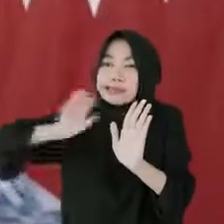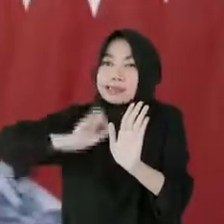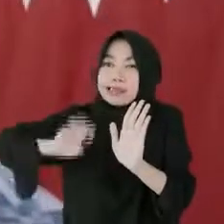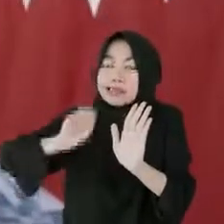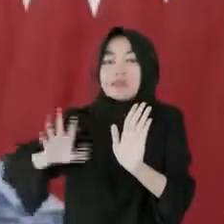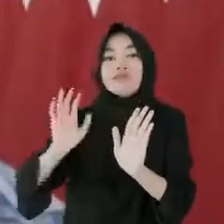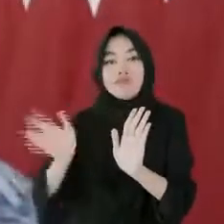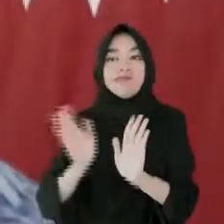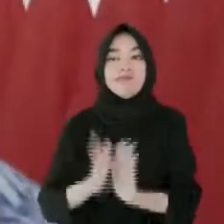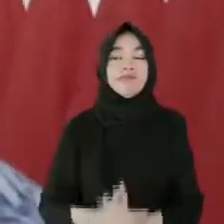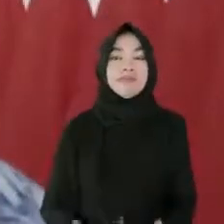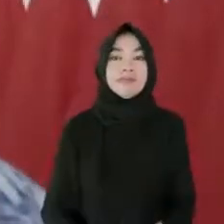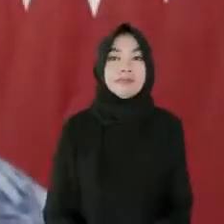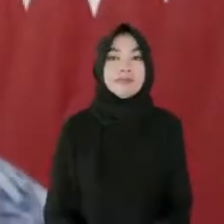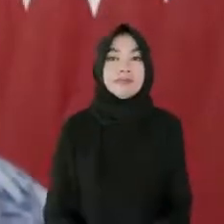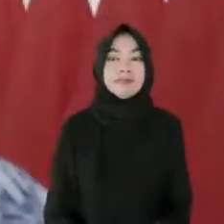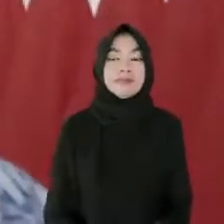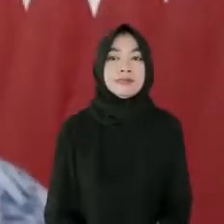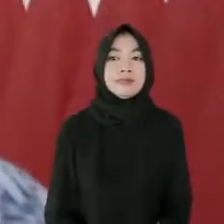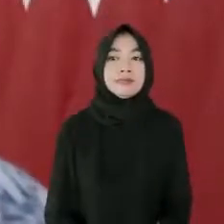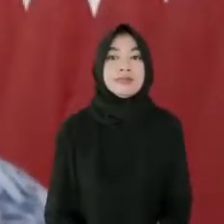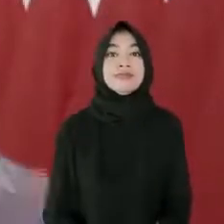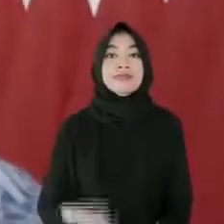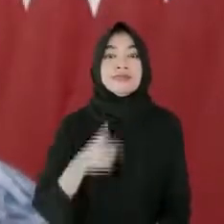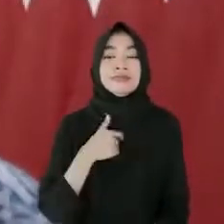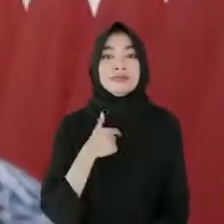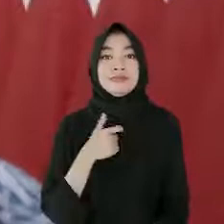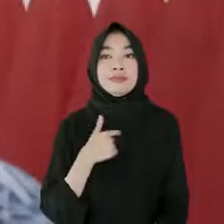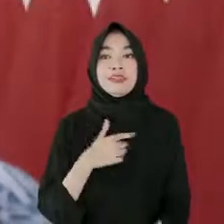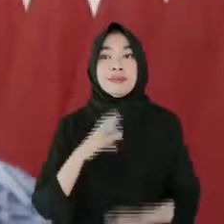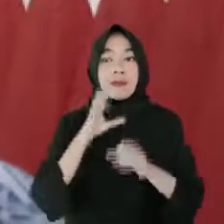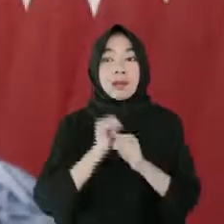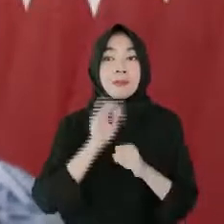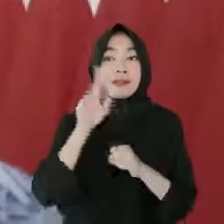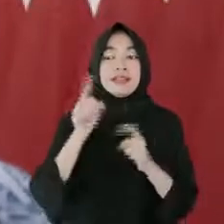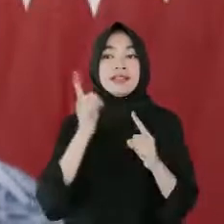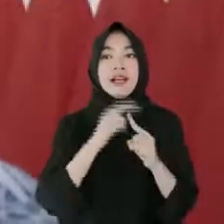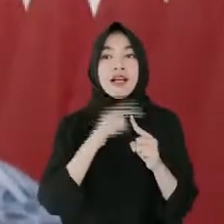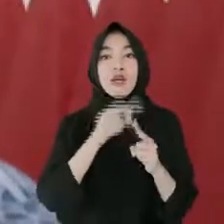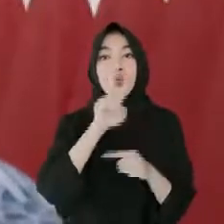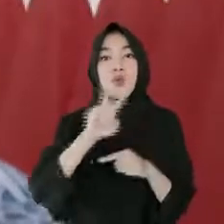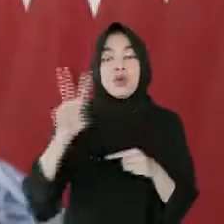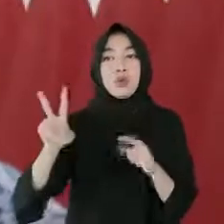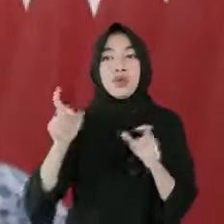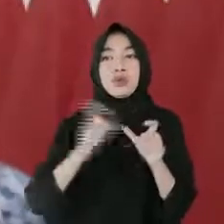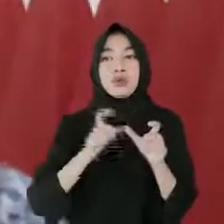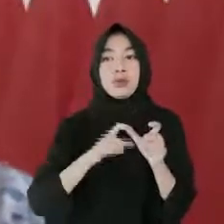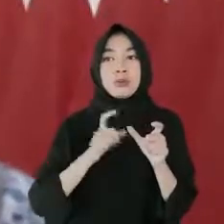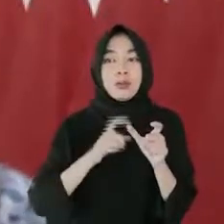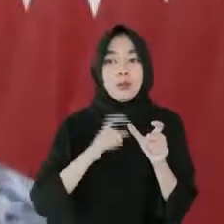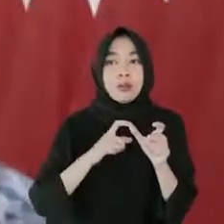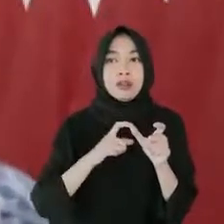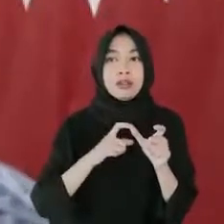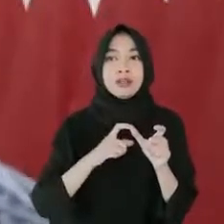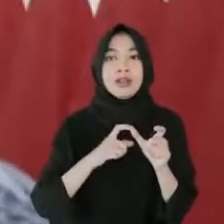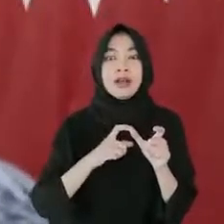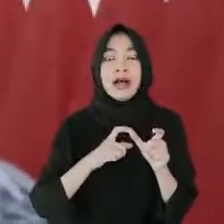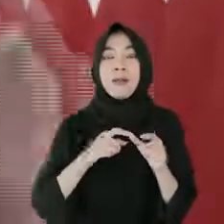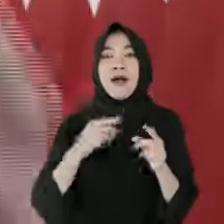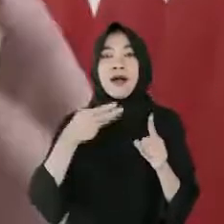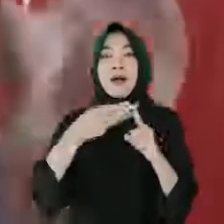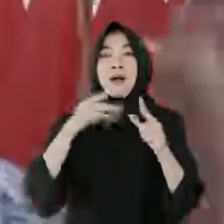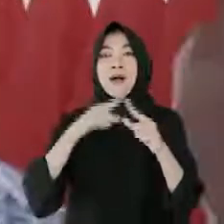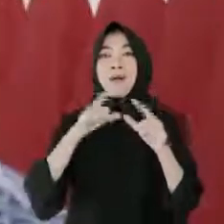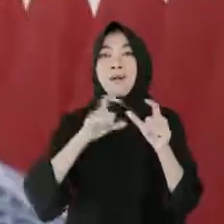kesehatan sebaik-baiknya tentu harapannya kemarin sudah tanggal 22 Sep sudah mulai pelaksanaannya braswell Kalau nggak